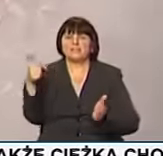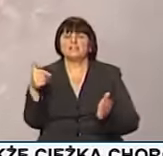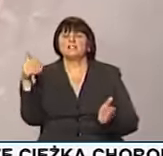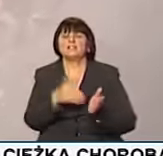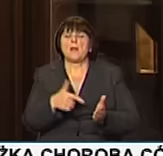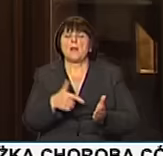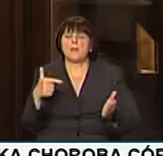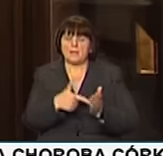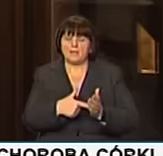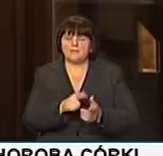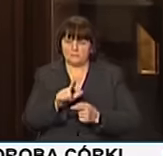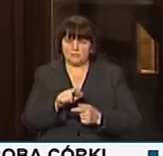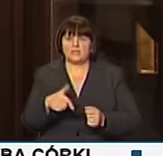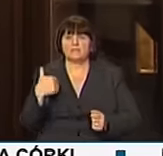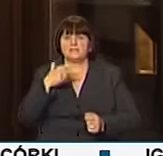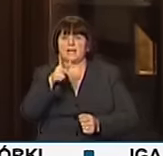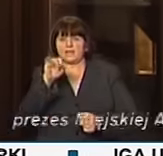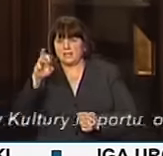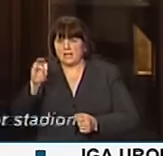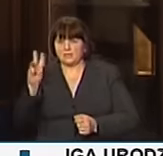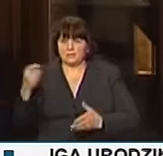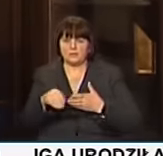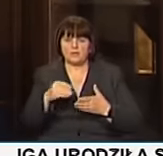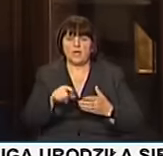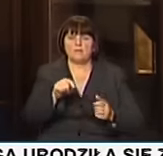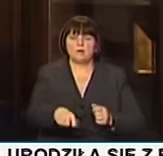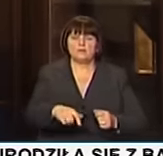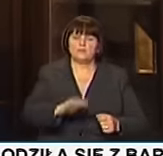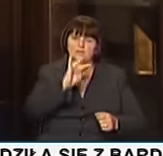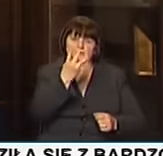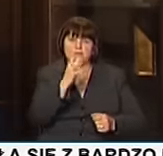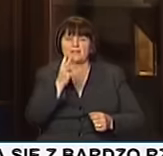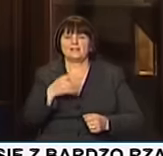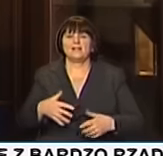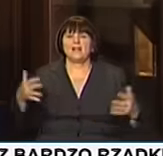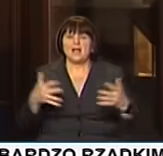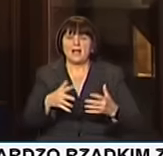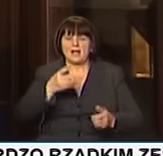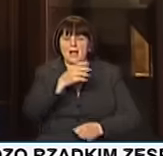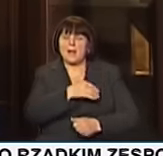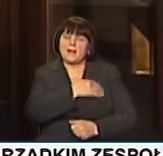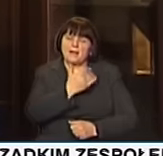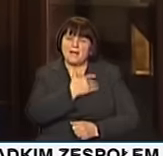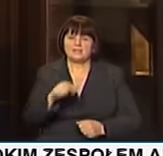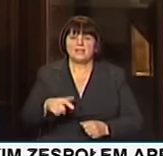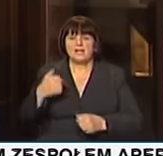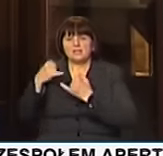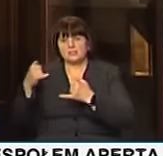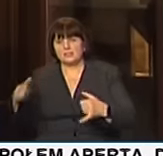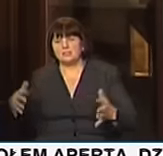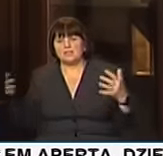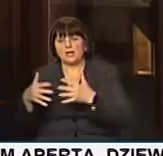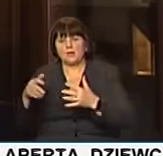karnetów trzeba podkreślić to że klub który gra w czwartej klasie rozgrywkowej ma więcej karnetów sprzedanych niż kluby ekstraklasowe